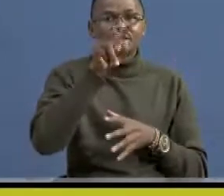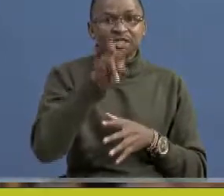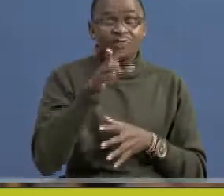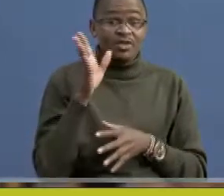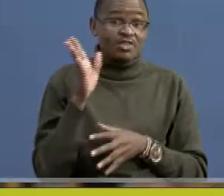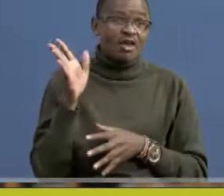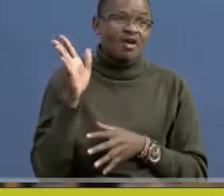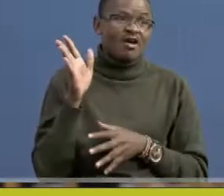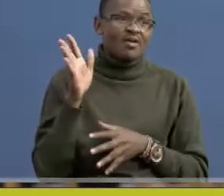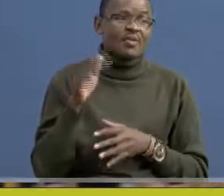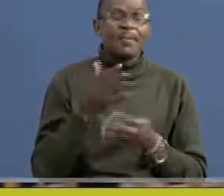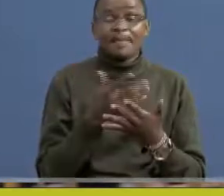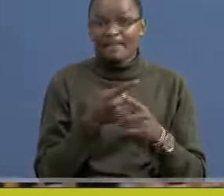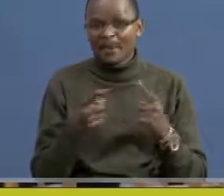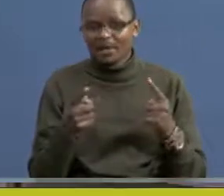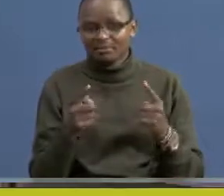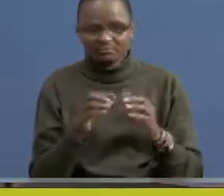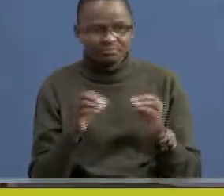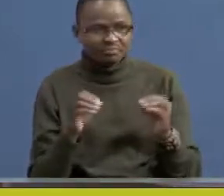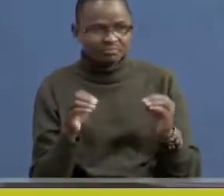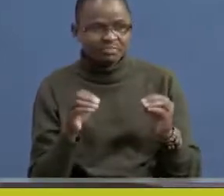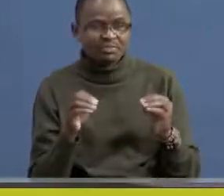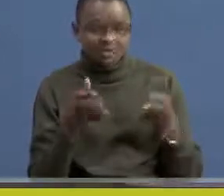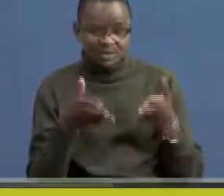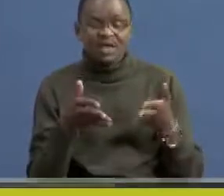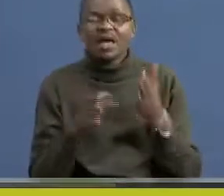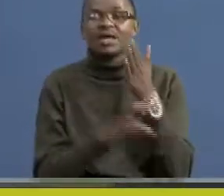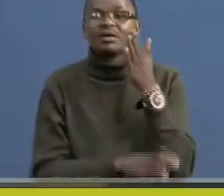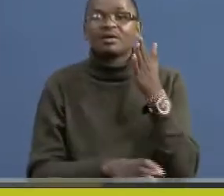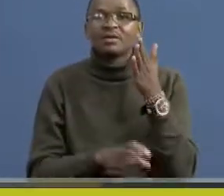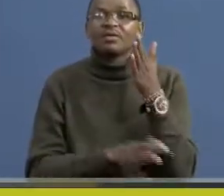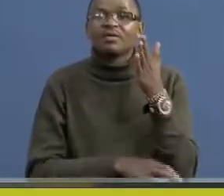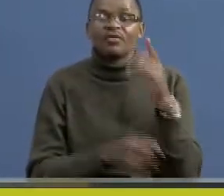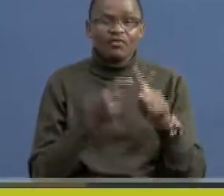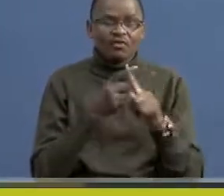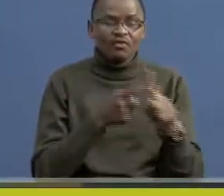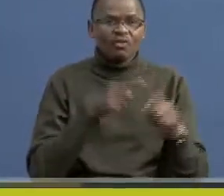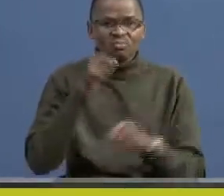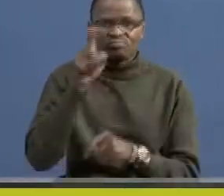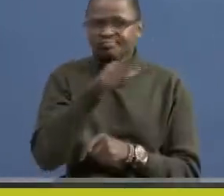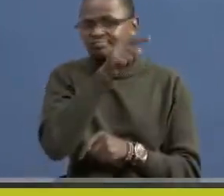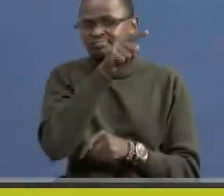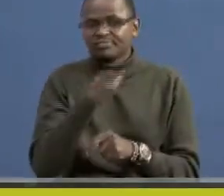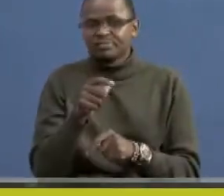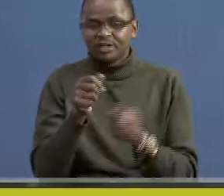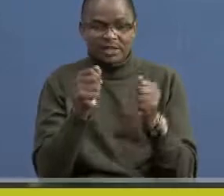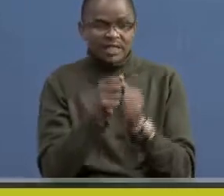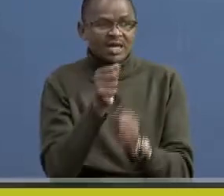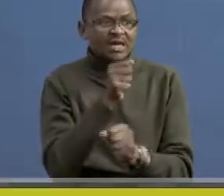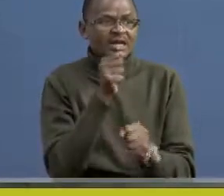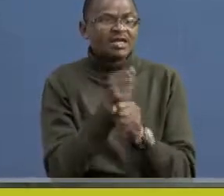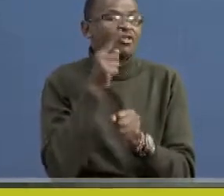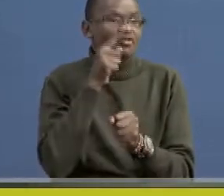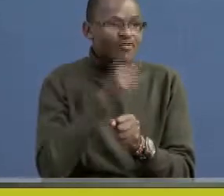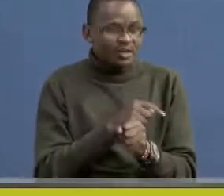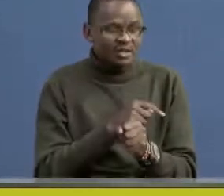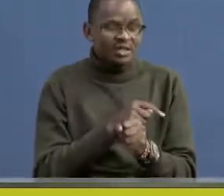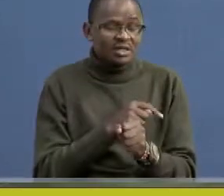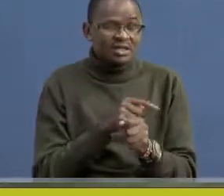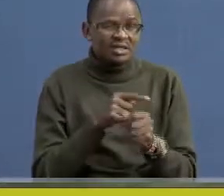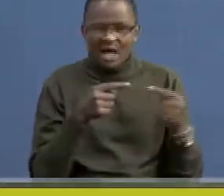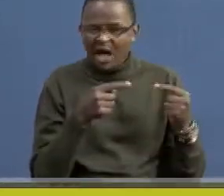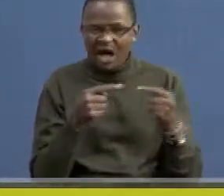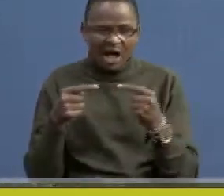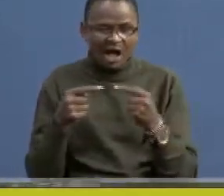huko. Japo hawajaweza kufanya hivyo humu nchini kutokana na kupigwa marufuku miaka 10 ilizopita, bado pana